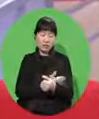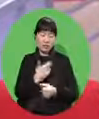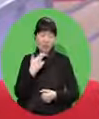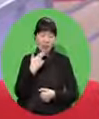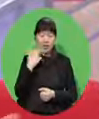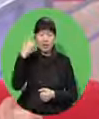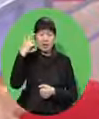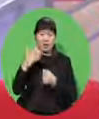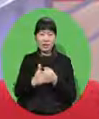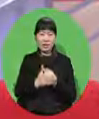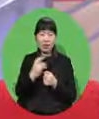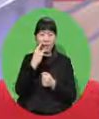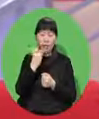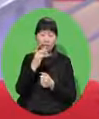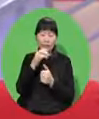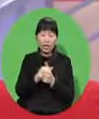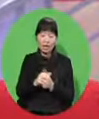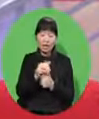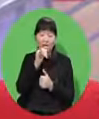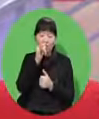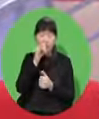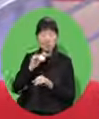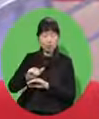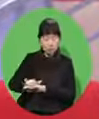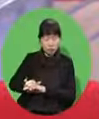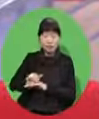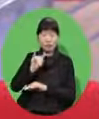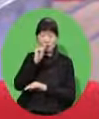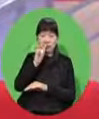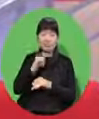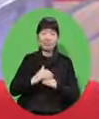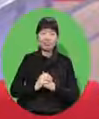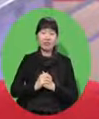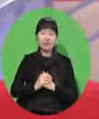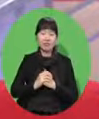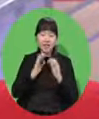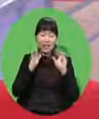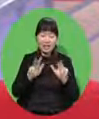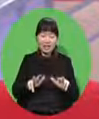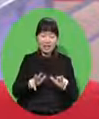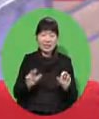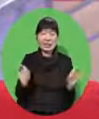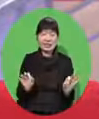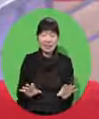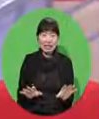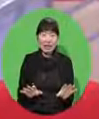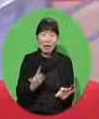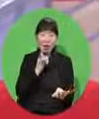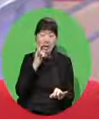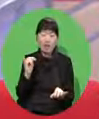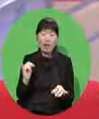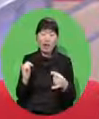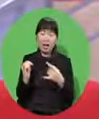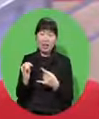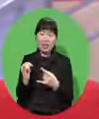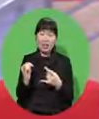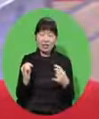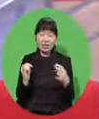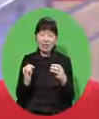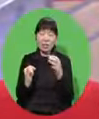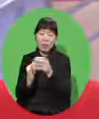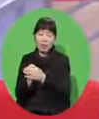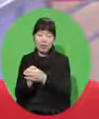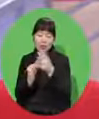없다라는 생각에 그냥 어머님들이 맡겨두시는 경우가 있어. 맡아두시는 경우가 네네. 있는데 아이들은 지금 잠깐 엄마한테 잠깐